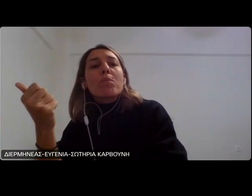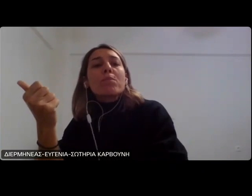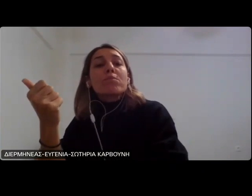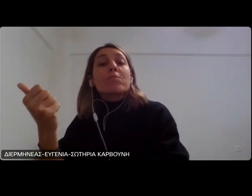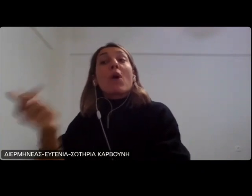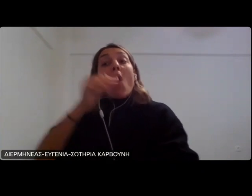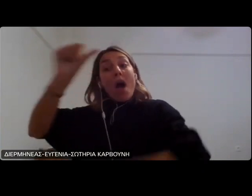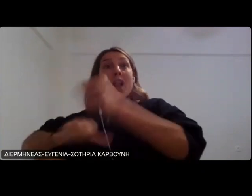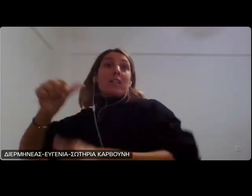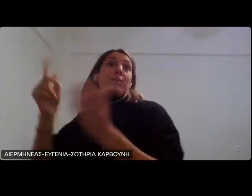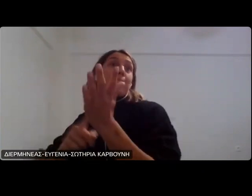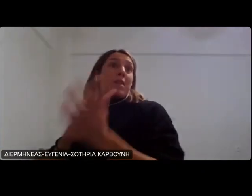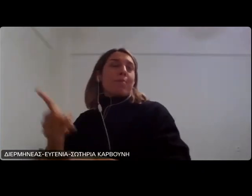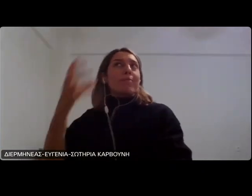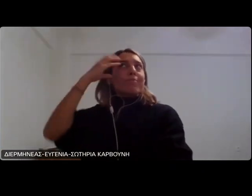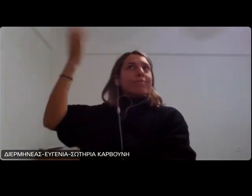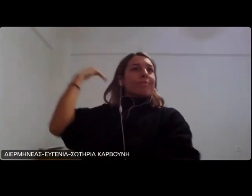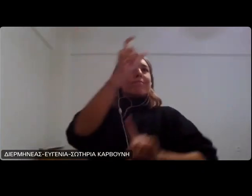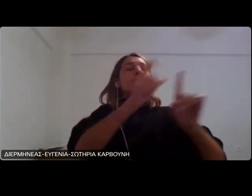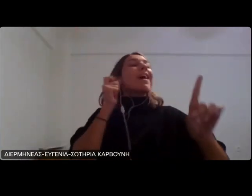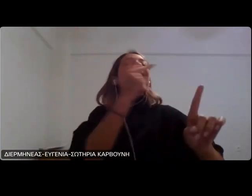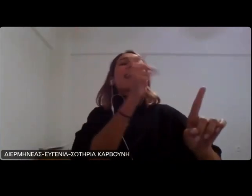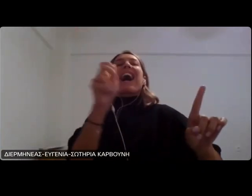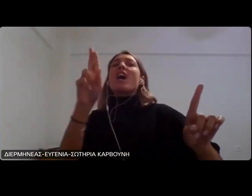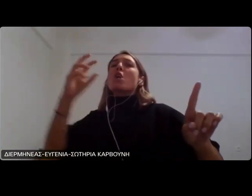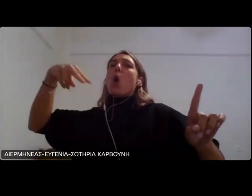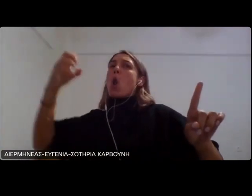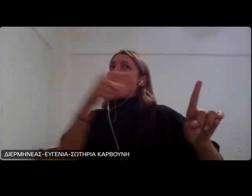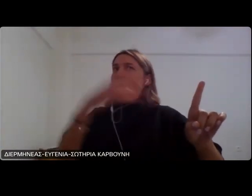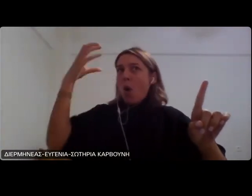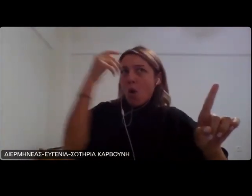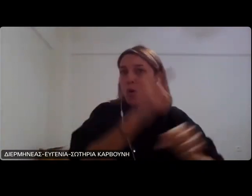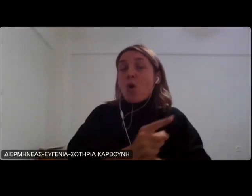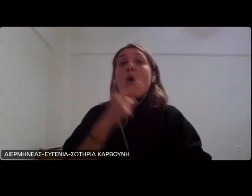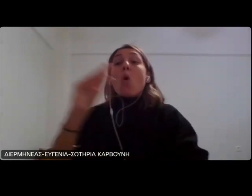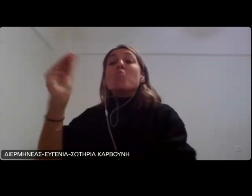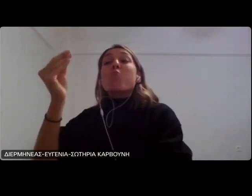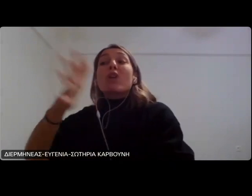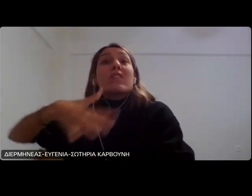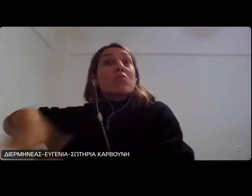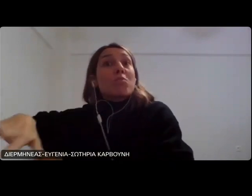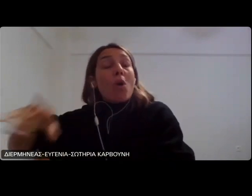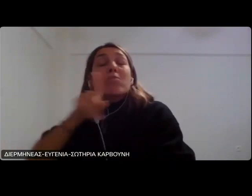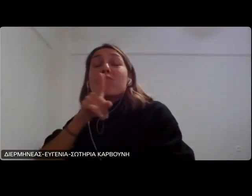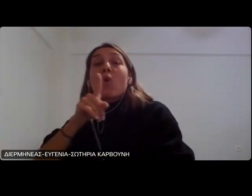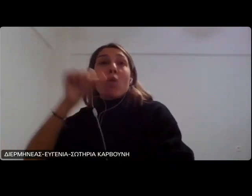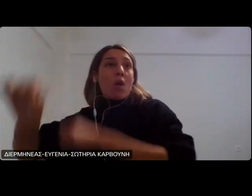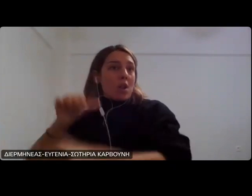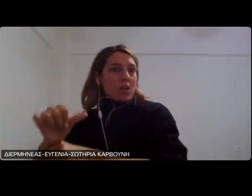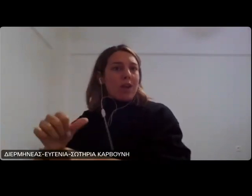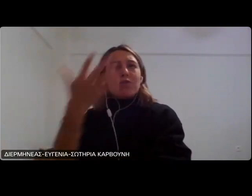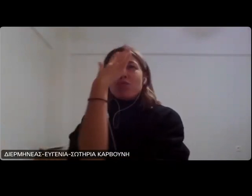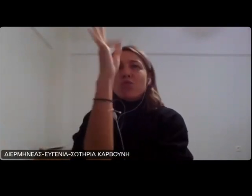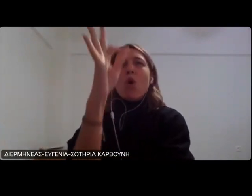για να θυμηθούμε και τον Κάρολο, και πολιτισμικό πλαίσιο, οι οποίες θα στοχεύουν στην εξάλληψη